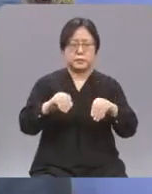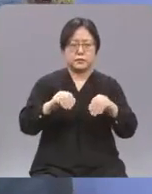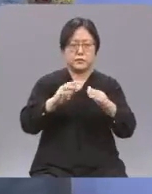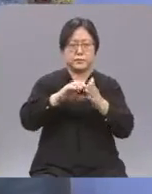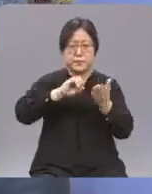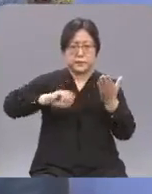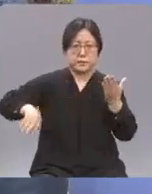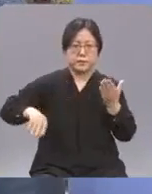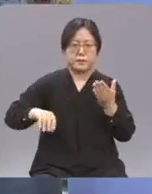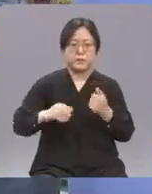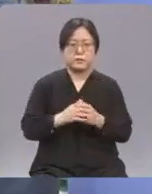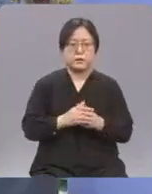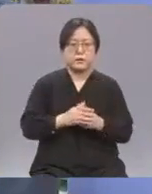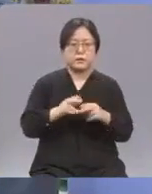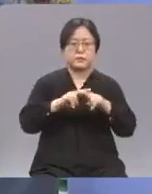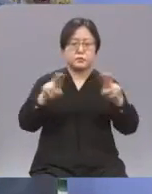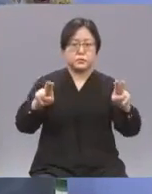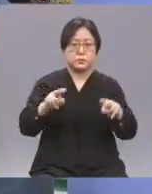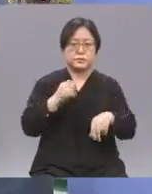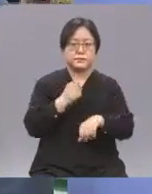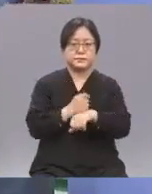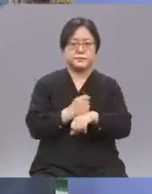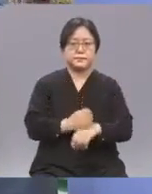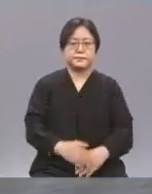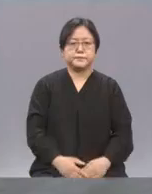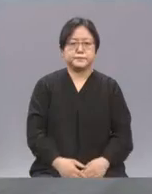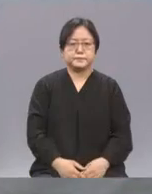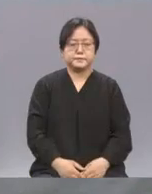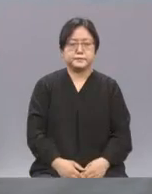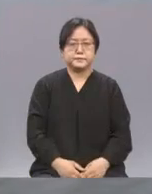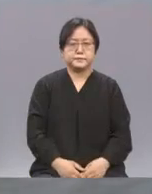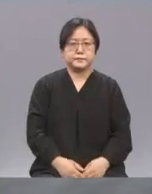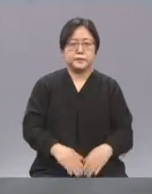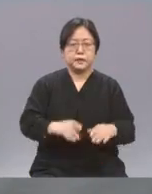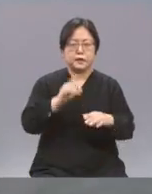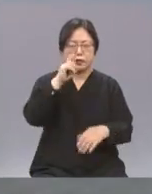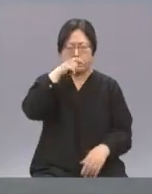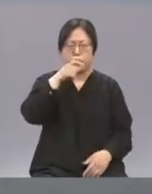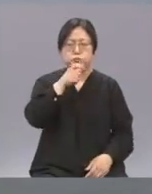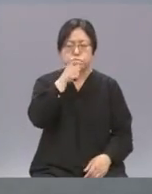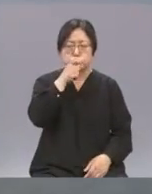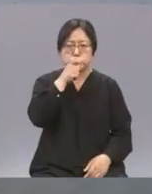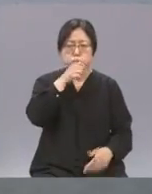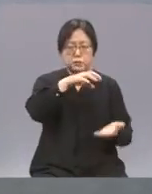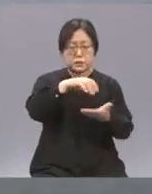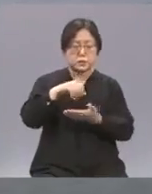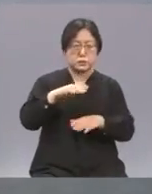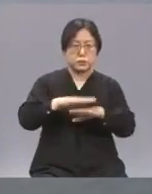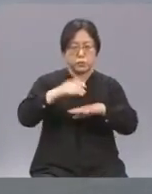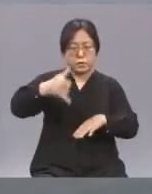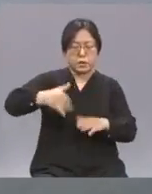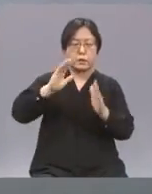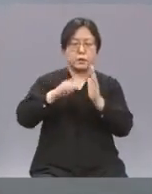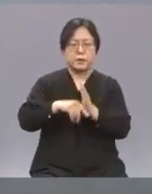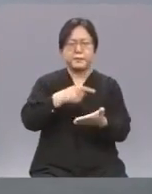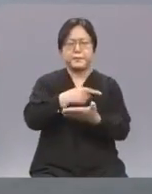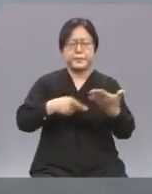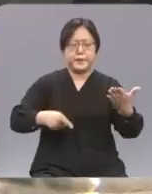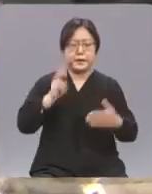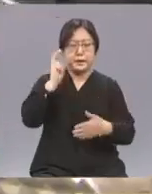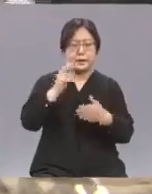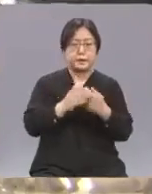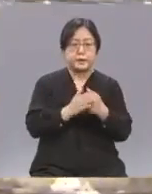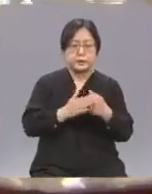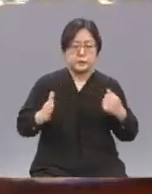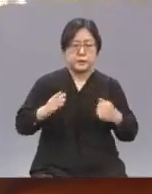철거하고 취소해라 라는 것입니다. 오염된 물을 끌어다 농사를 지을 경우 막대한 피해를 입을 수